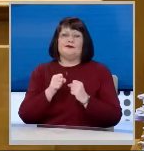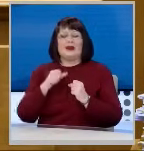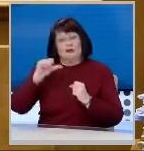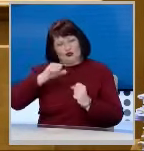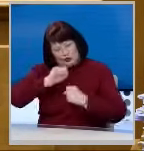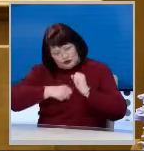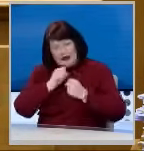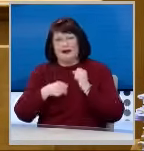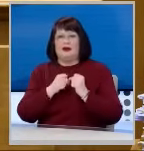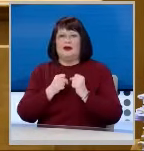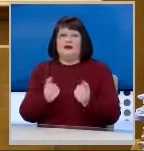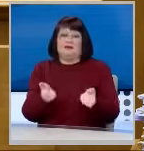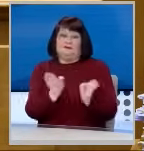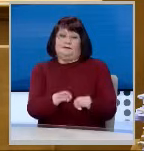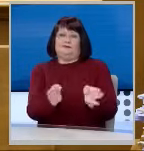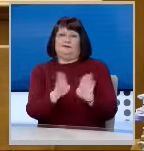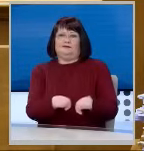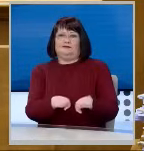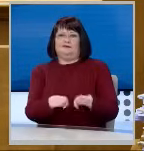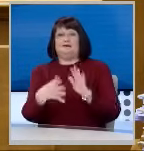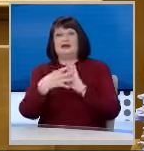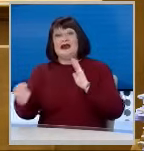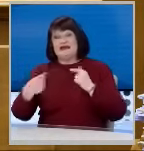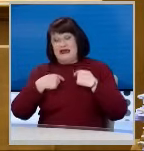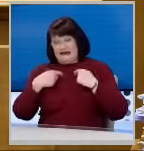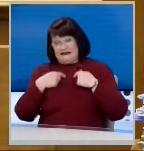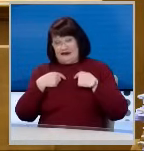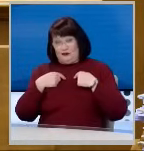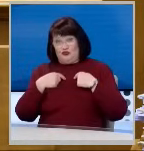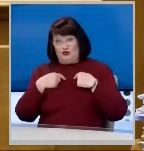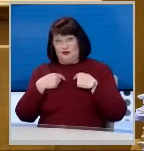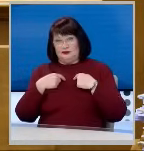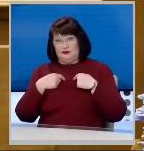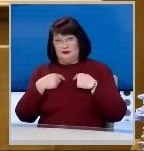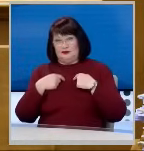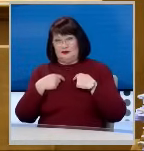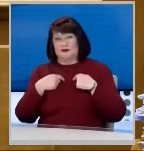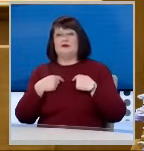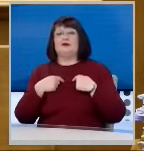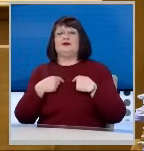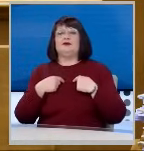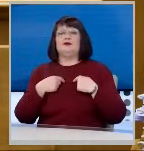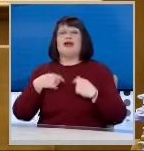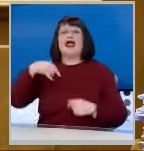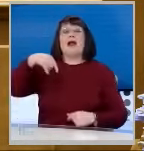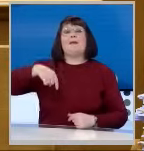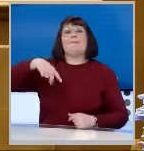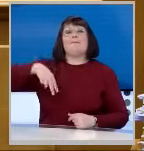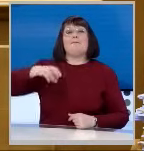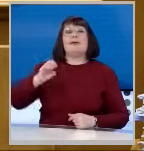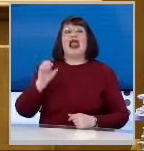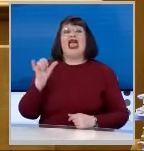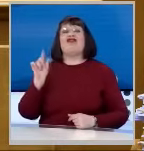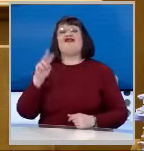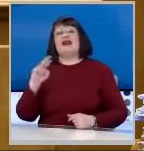απόπειρα συγκάλυψης με την εξαίρεση μου την οποία έφερε υπόλογο πρόσωπο ο κύριος λύρης που στη συνέχεια